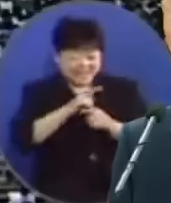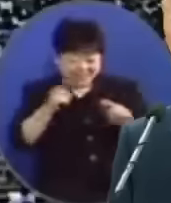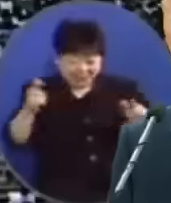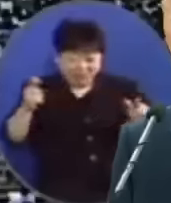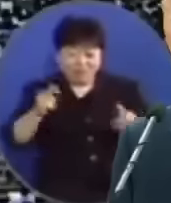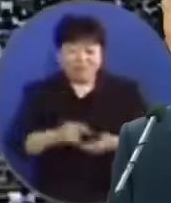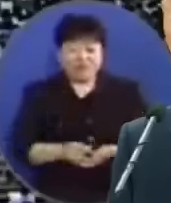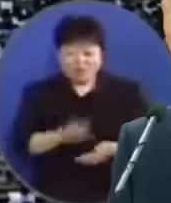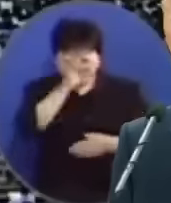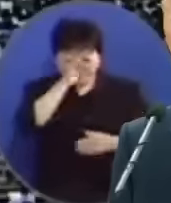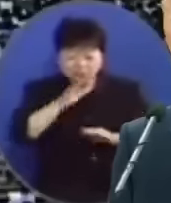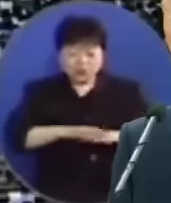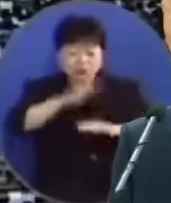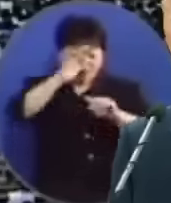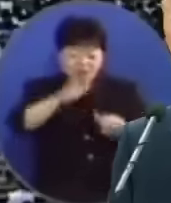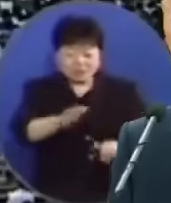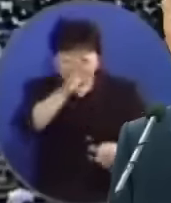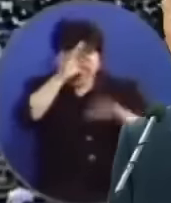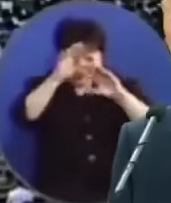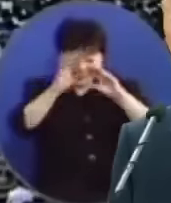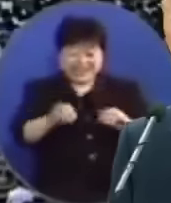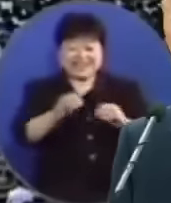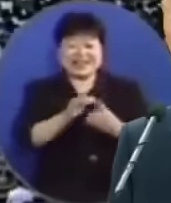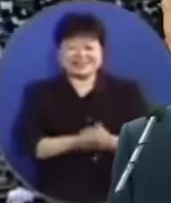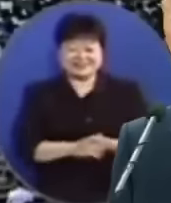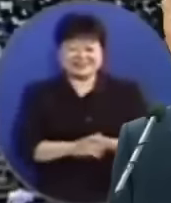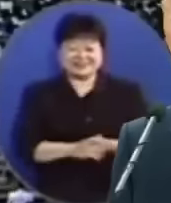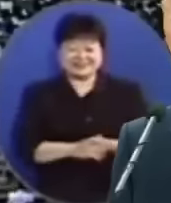아니하며 병든 자에게 손을 얹은 적 나으리라.